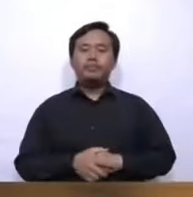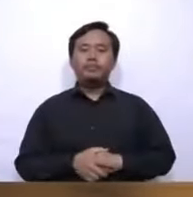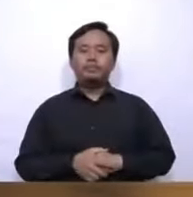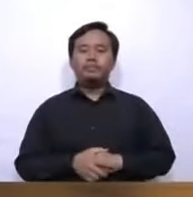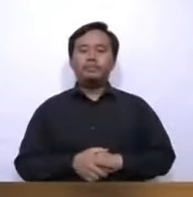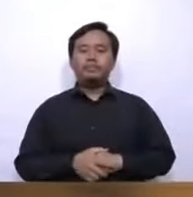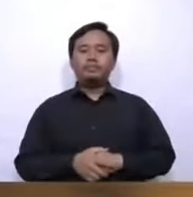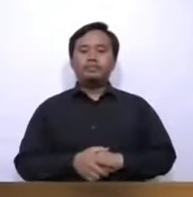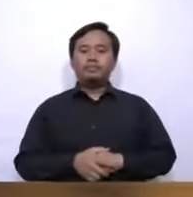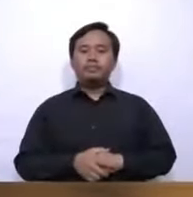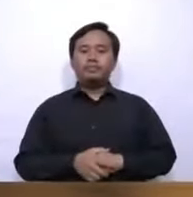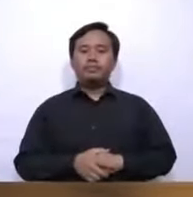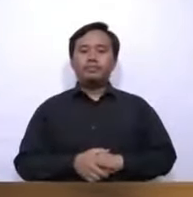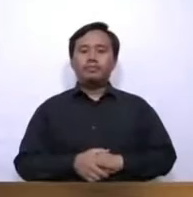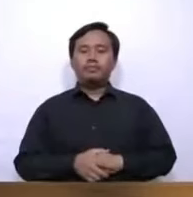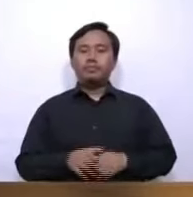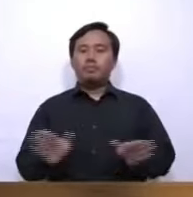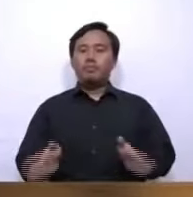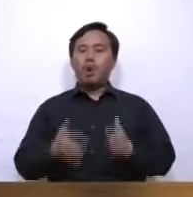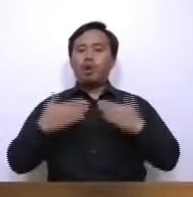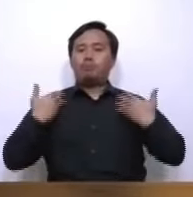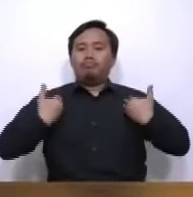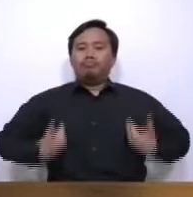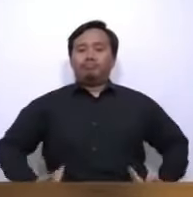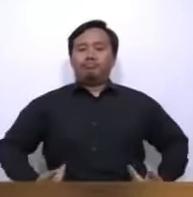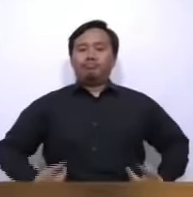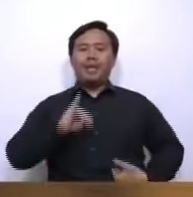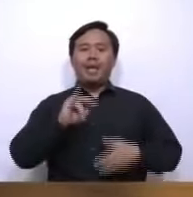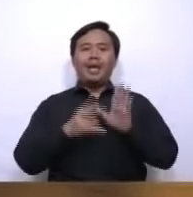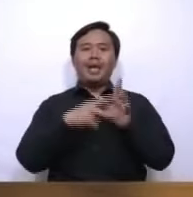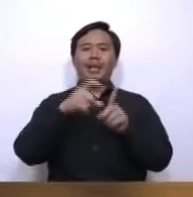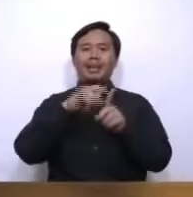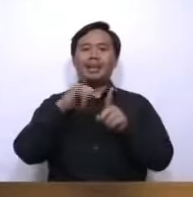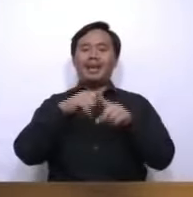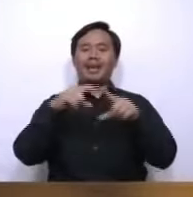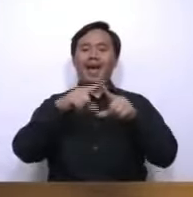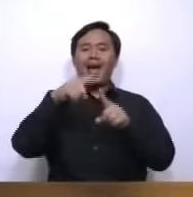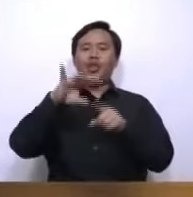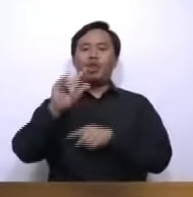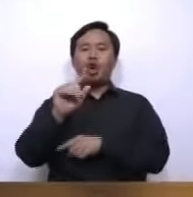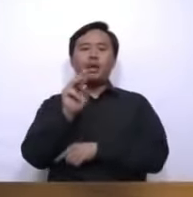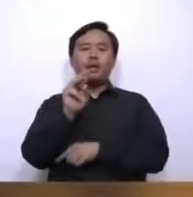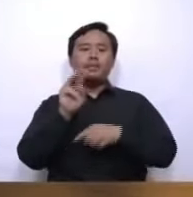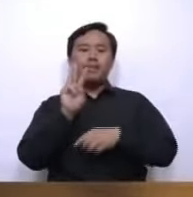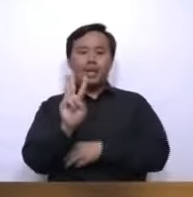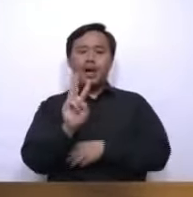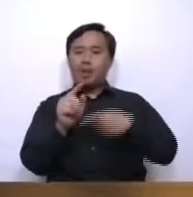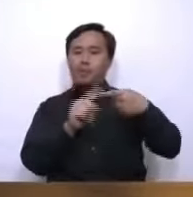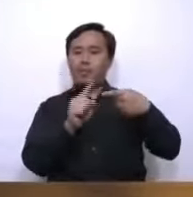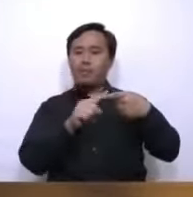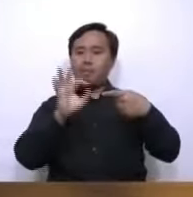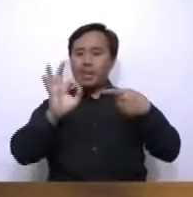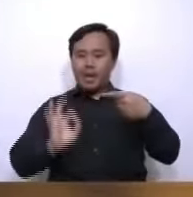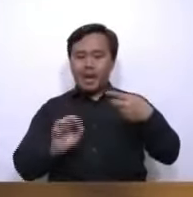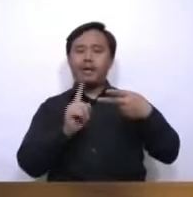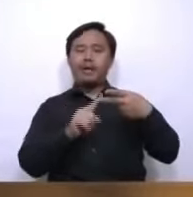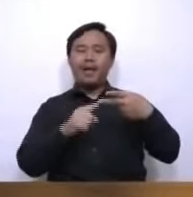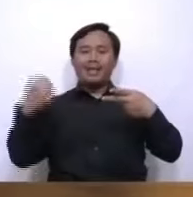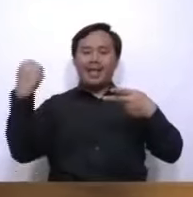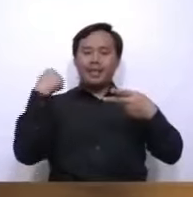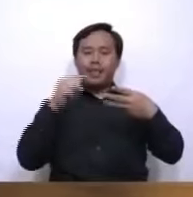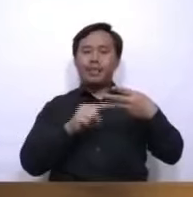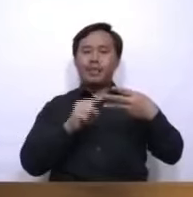Indeks pembangunan manusia itu indikatornya ada 3. Pertama pendidikan, yang kedua kesehatan, yang ketiga